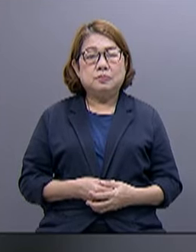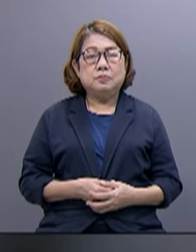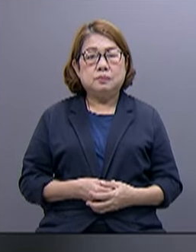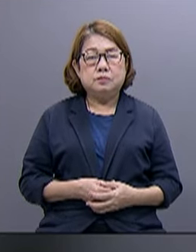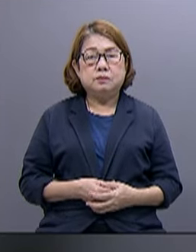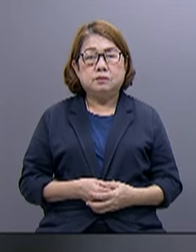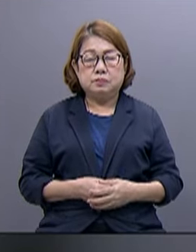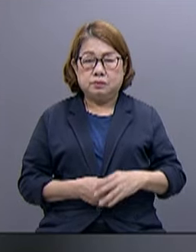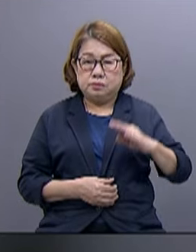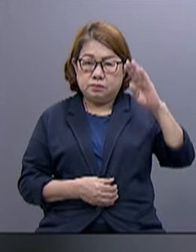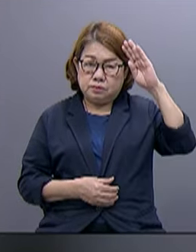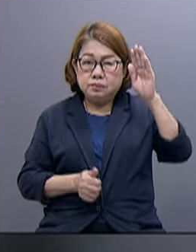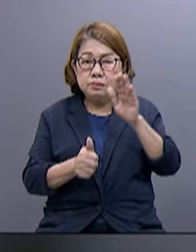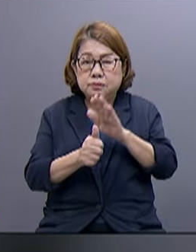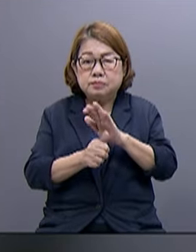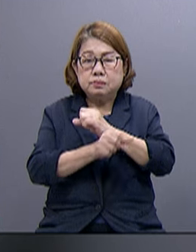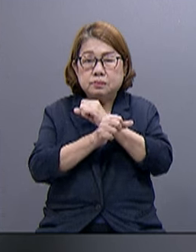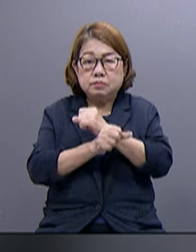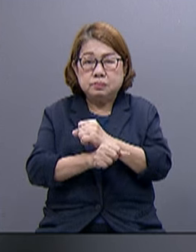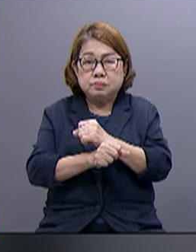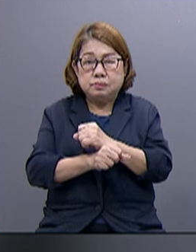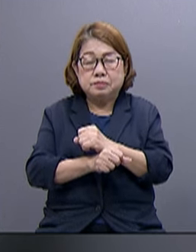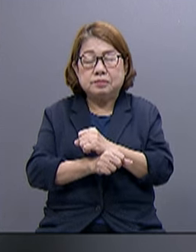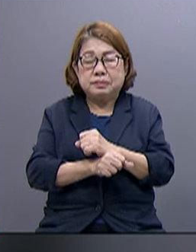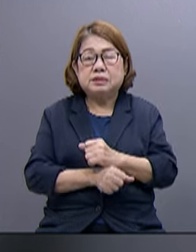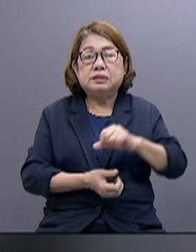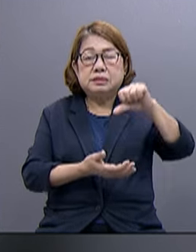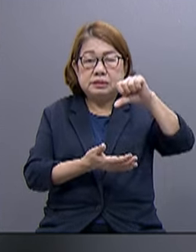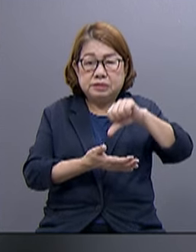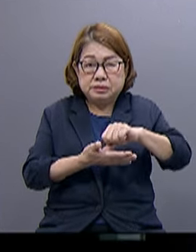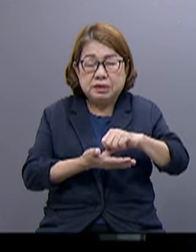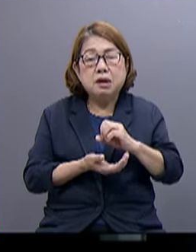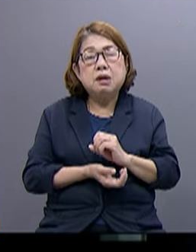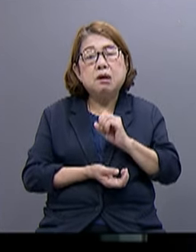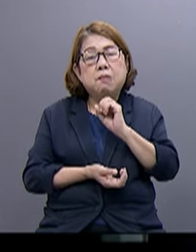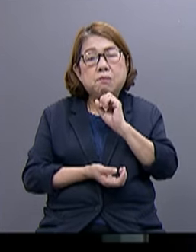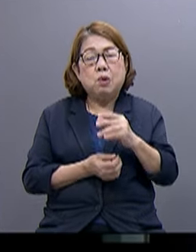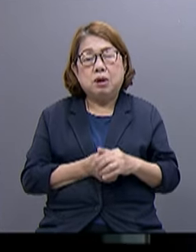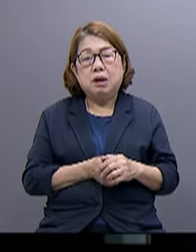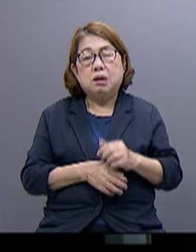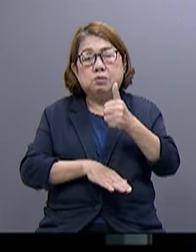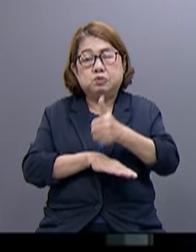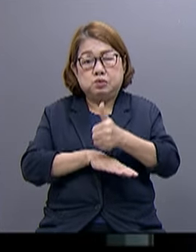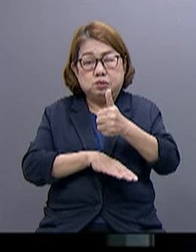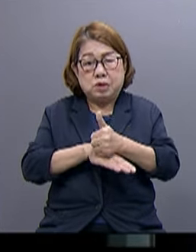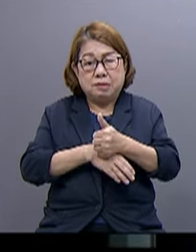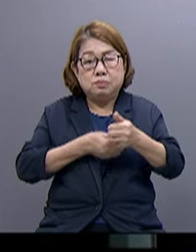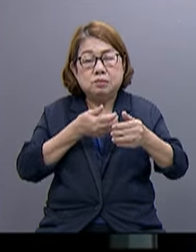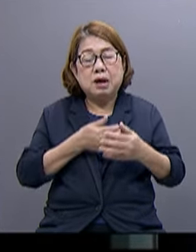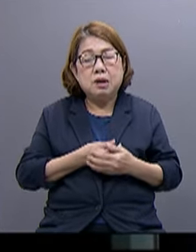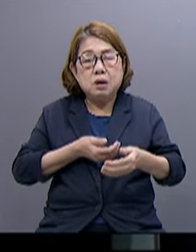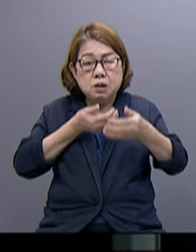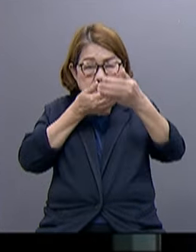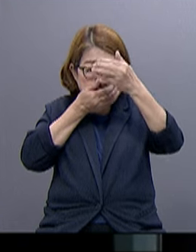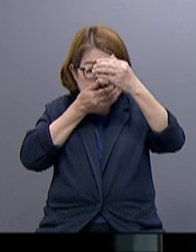กองกำลังพิทักษ์การปฏิวัติอิหร่านรายงานว่าอิสมาอิลฮานิเยผู้นำการเมืองของกลุ่มฮามาสถูกสังหารใน